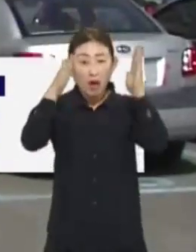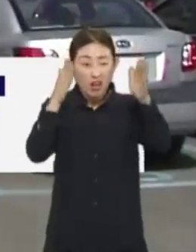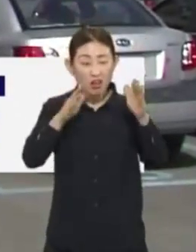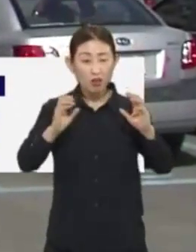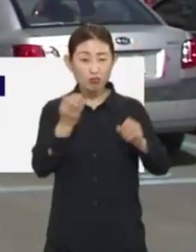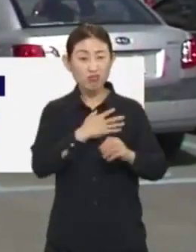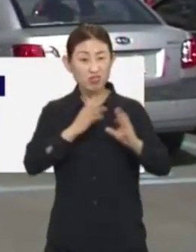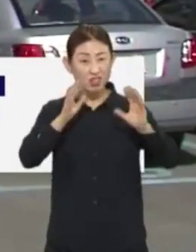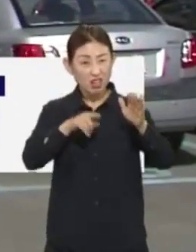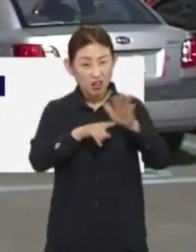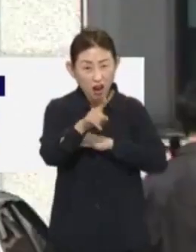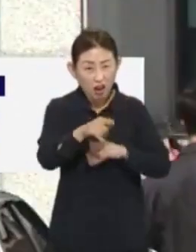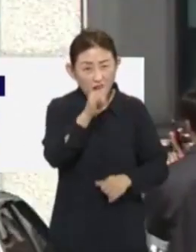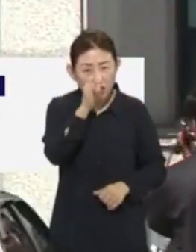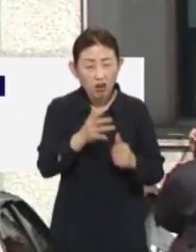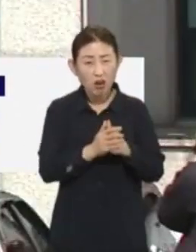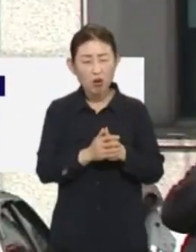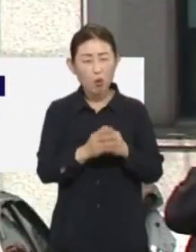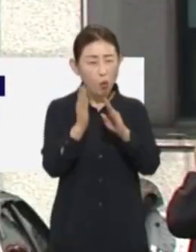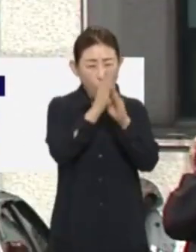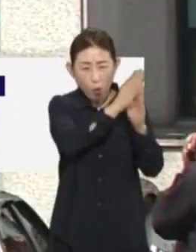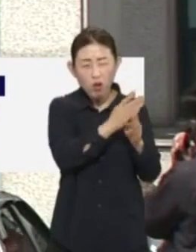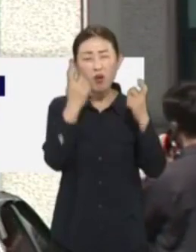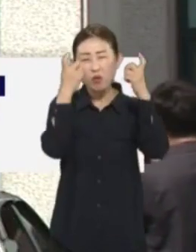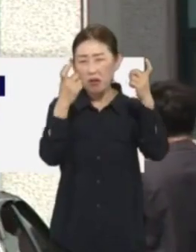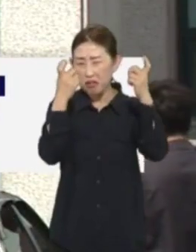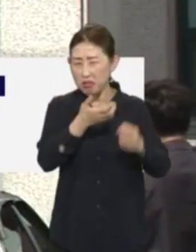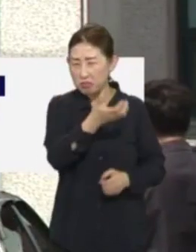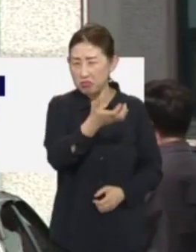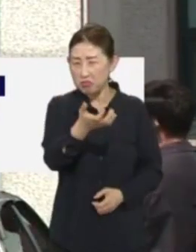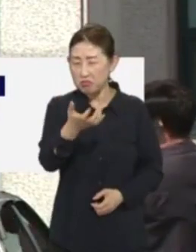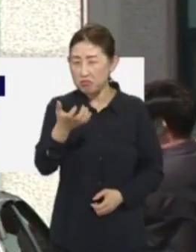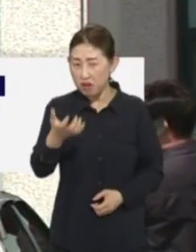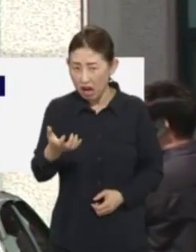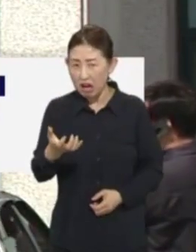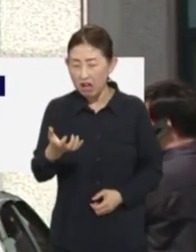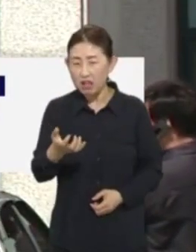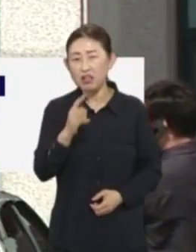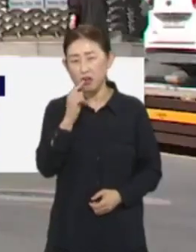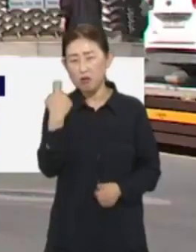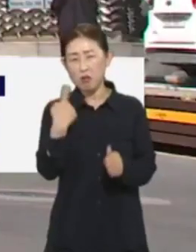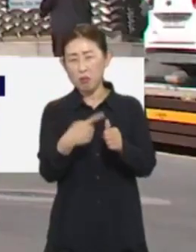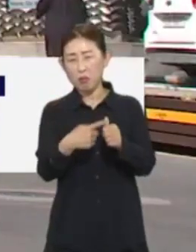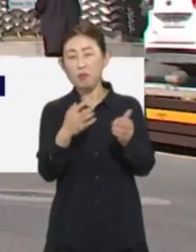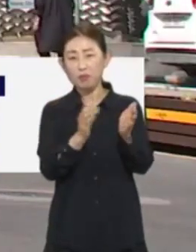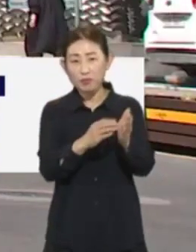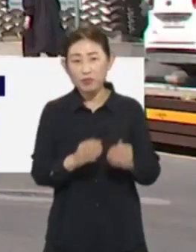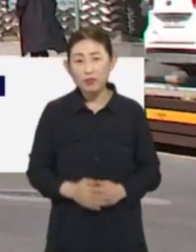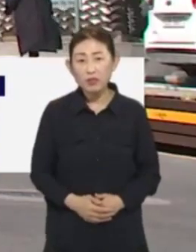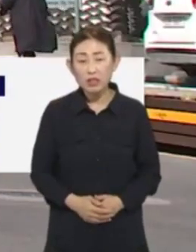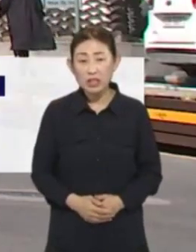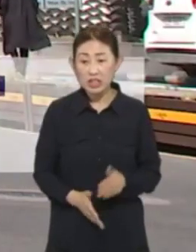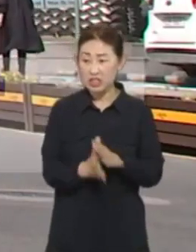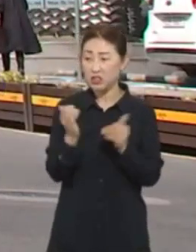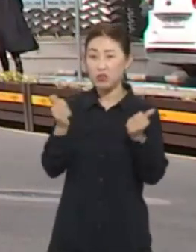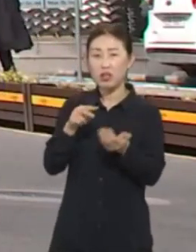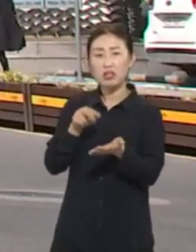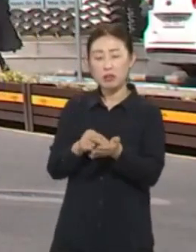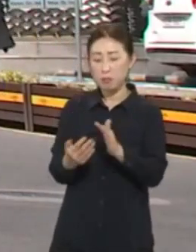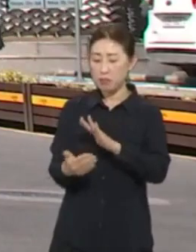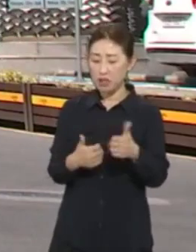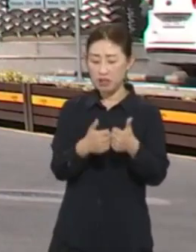선진지냐며 관광지 방문을 대거 포함시켜 연수를 빌미로 해외여행을 떠났다고 비판했습니다. 한편 시의회는